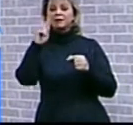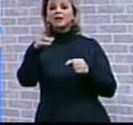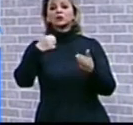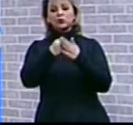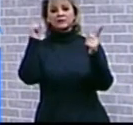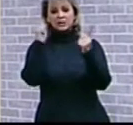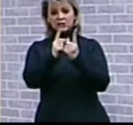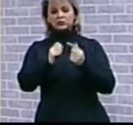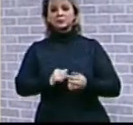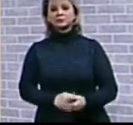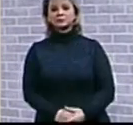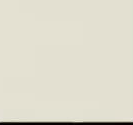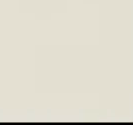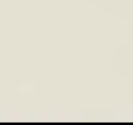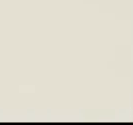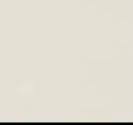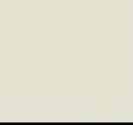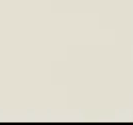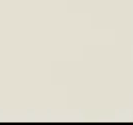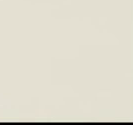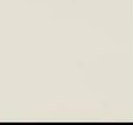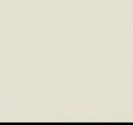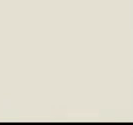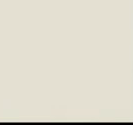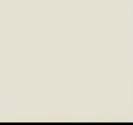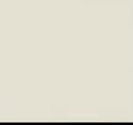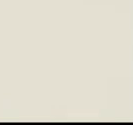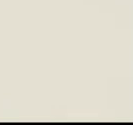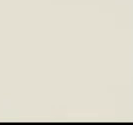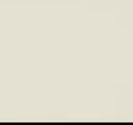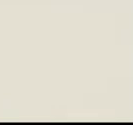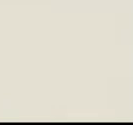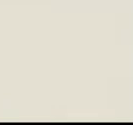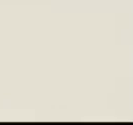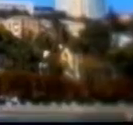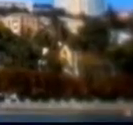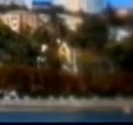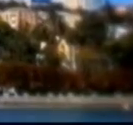Одежда ведущим предоставлена магазином «Манго».